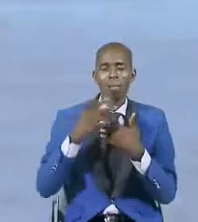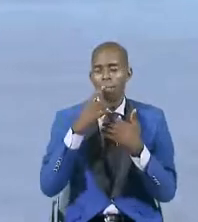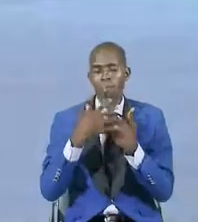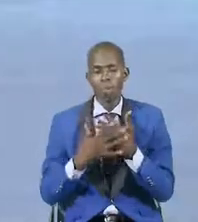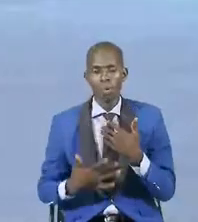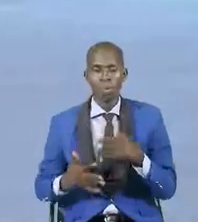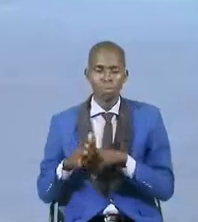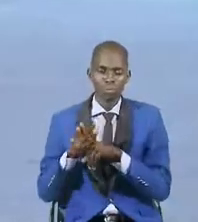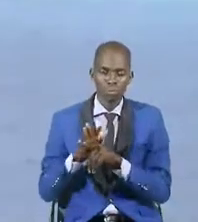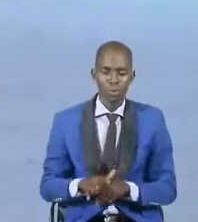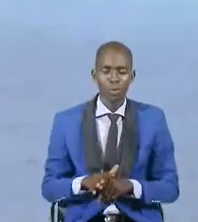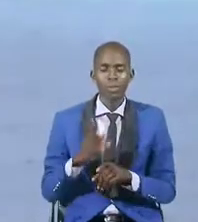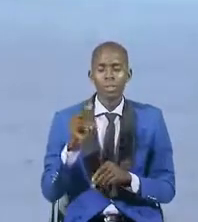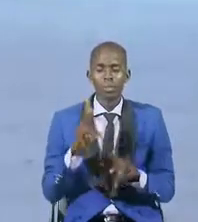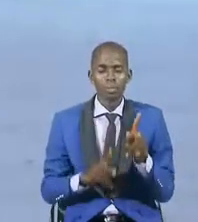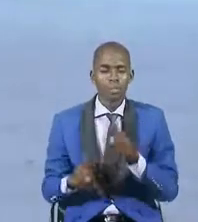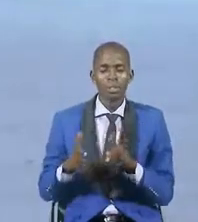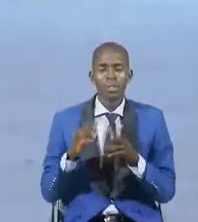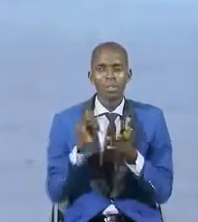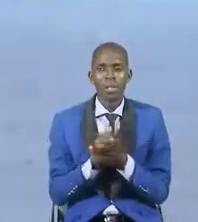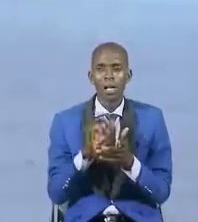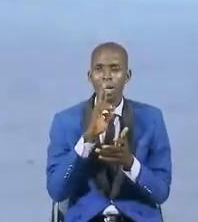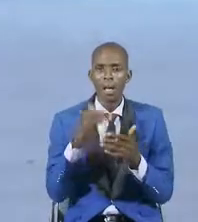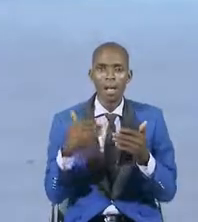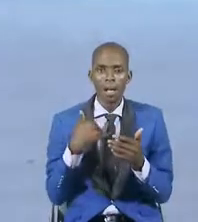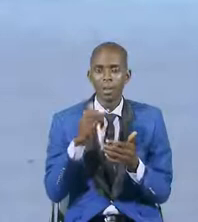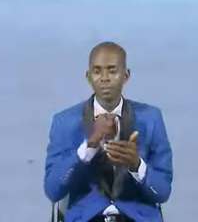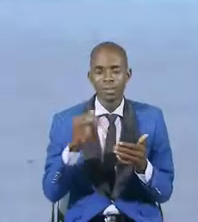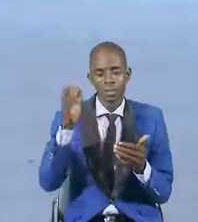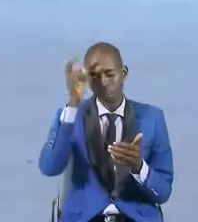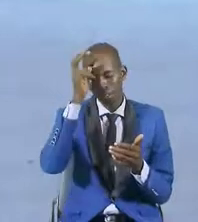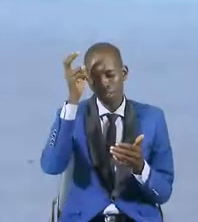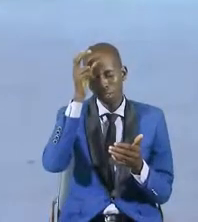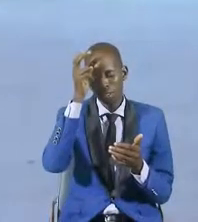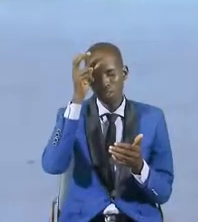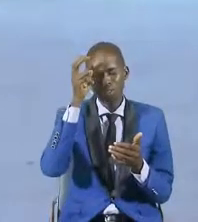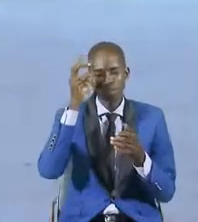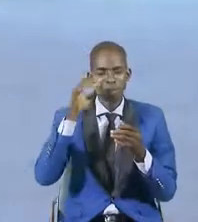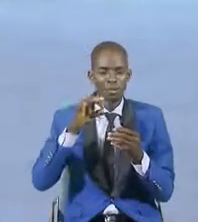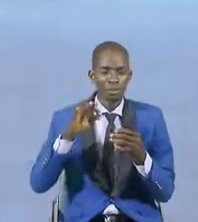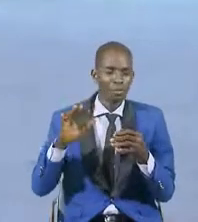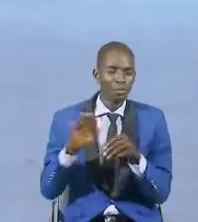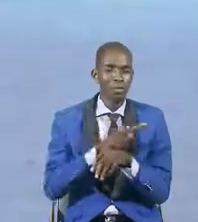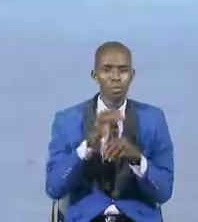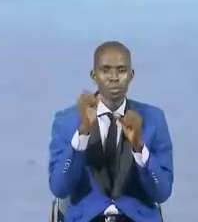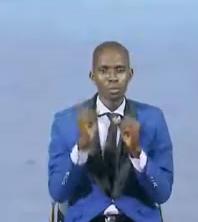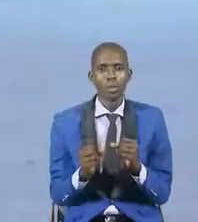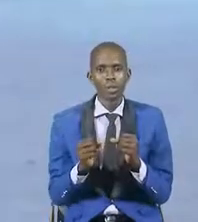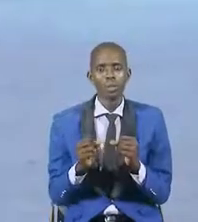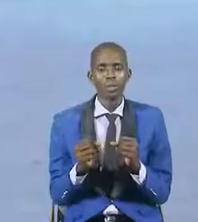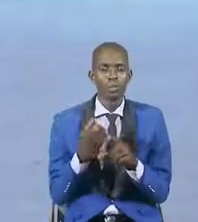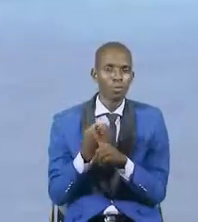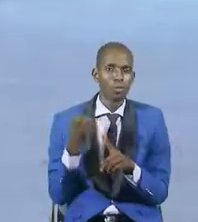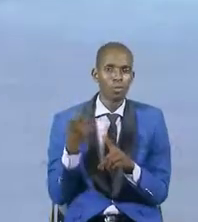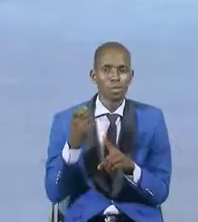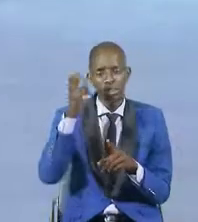tendu, et il y a le don pour guérir celui qui a l'affliction démoniaque et les infirmités provenant